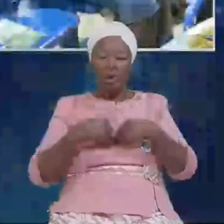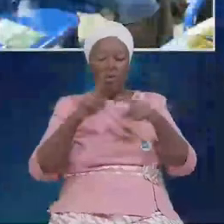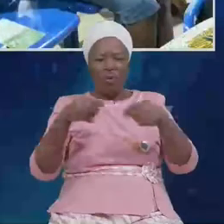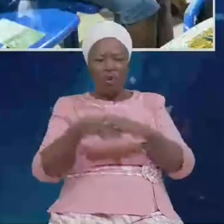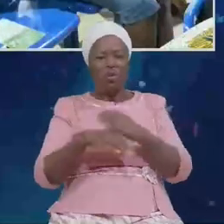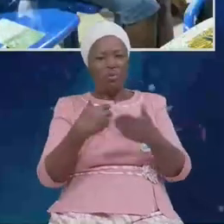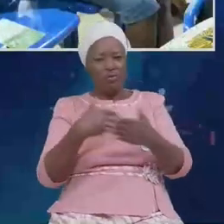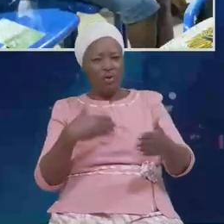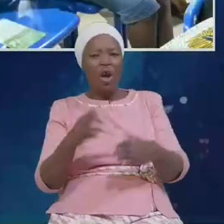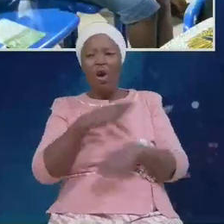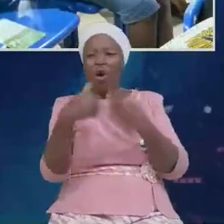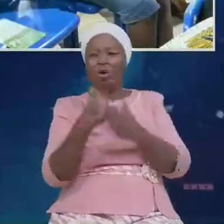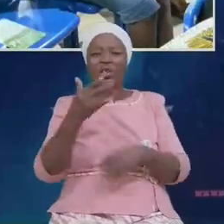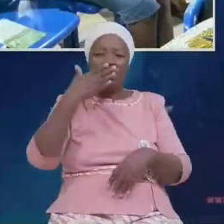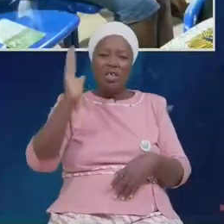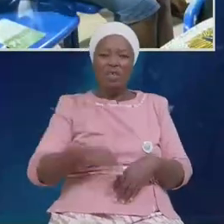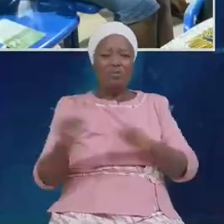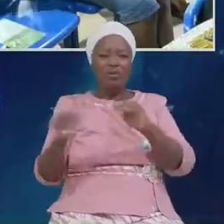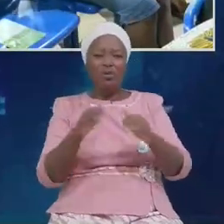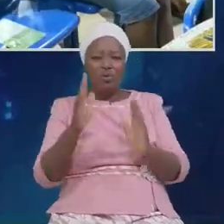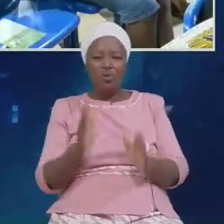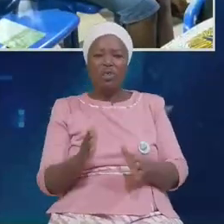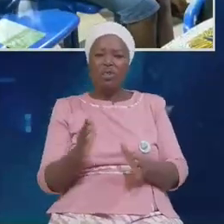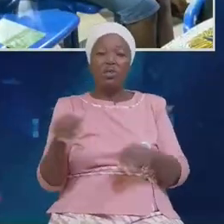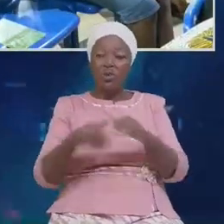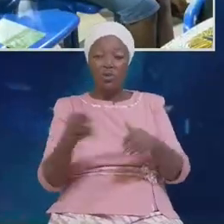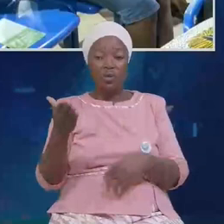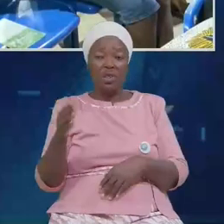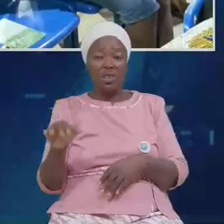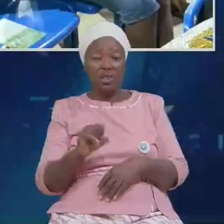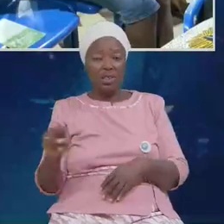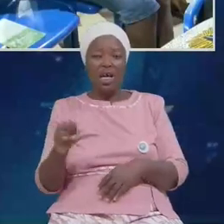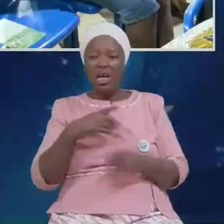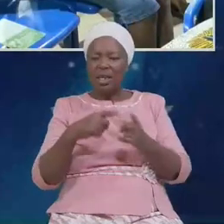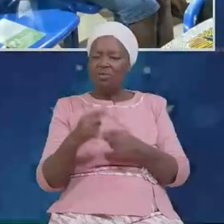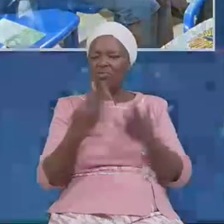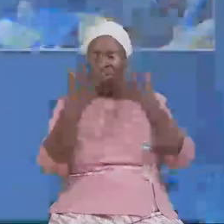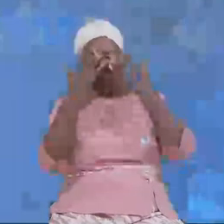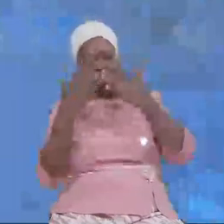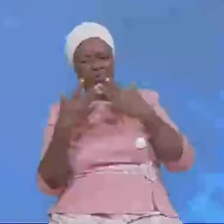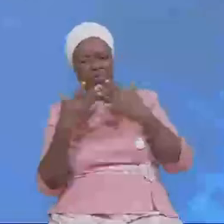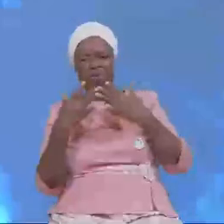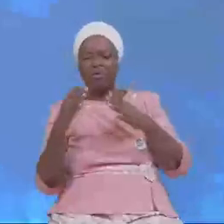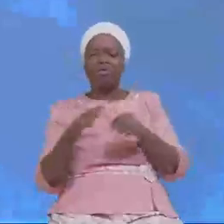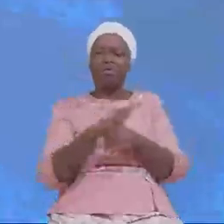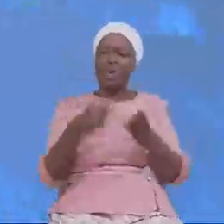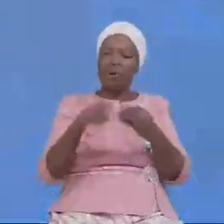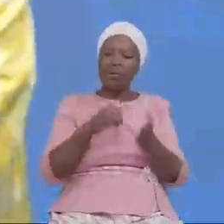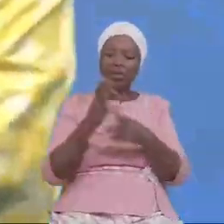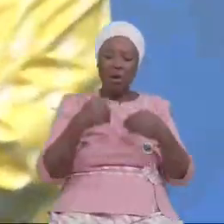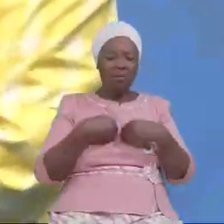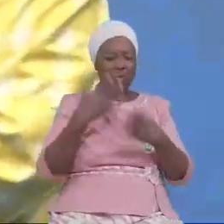Vous regrettez tous les péchés commis. Et toutes les choses mauvaises que vous aurez faites. Vous avez le remords, l'angoisse dans votre